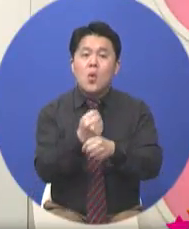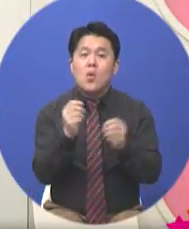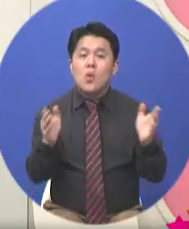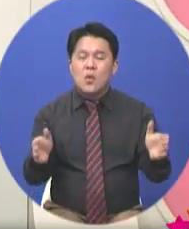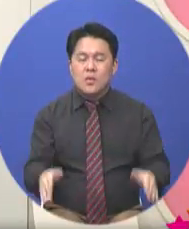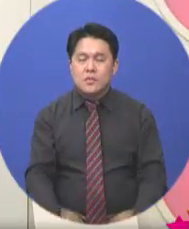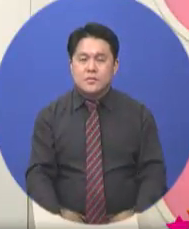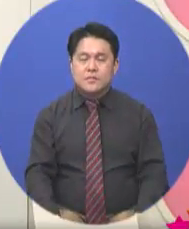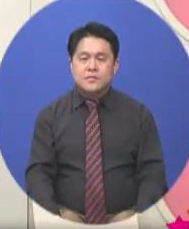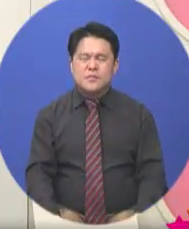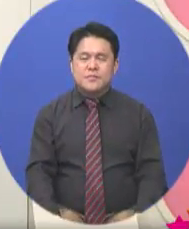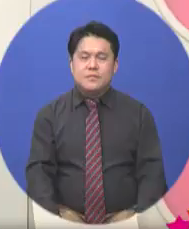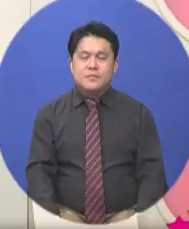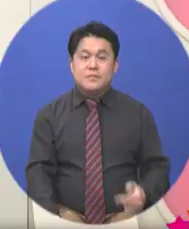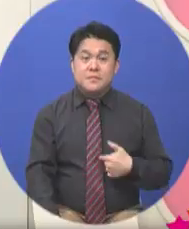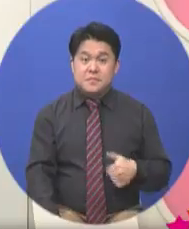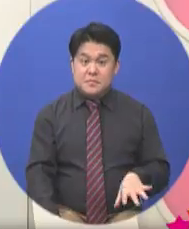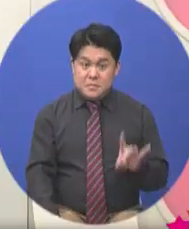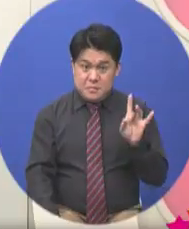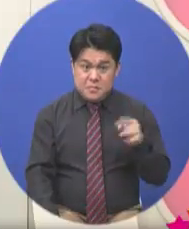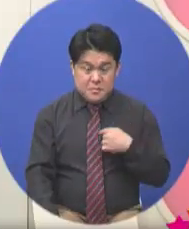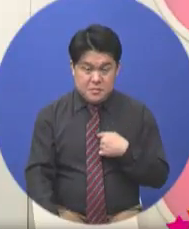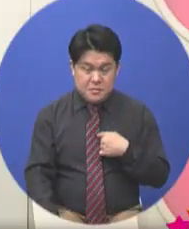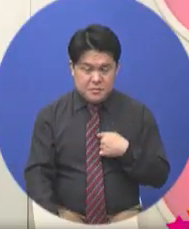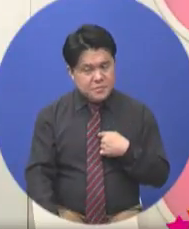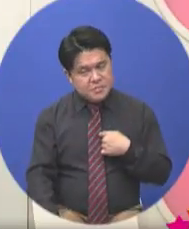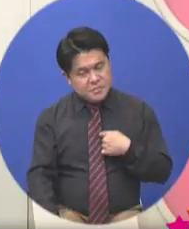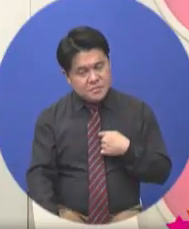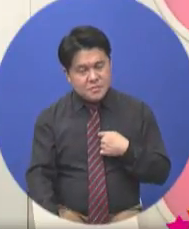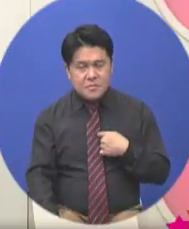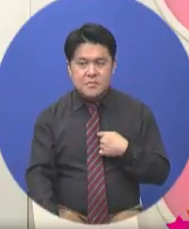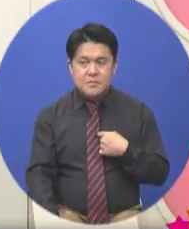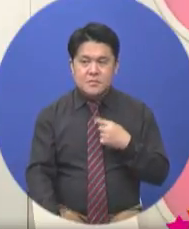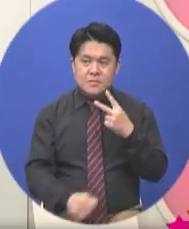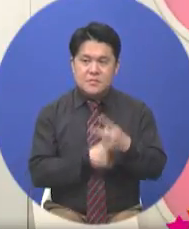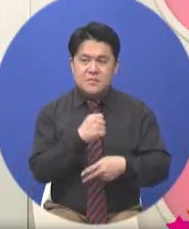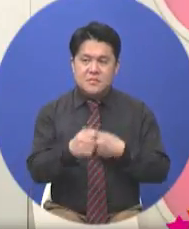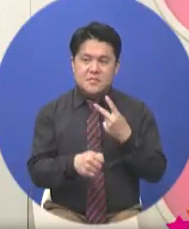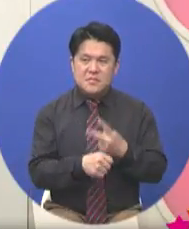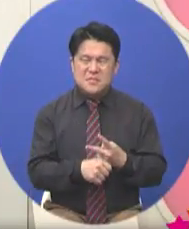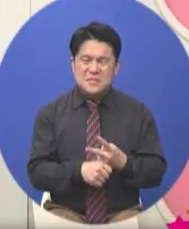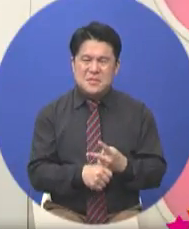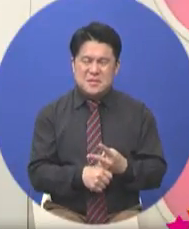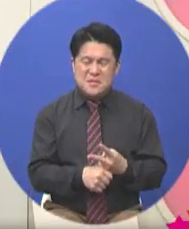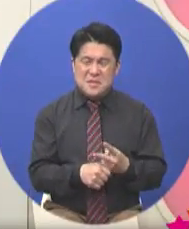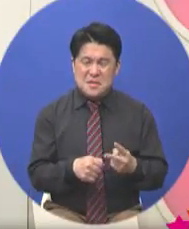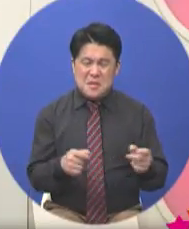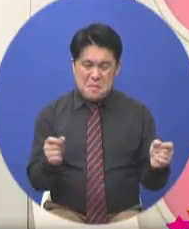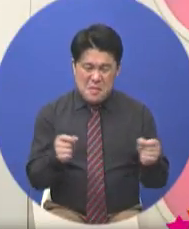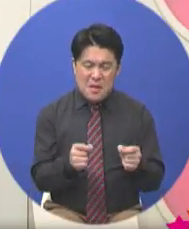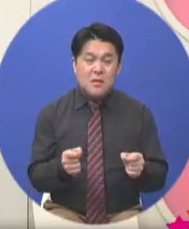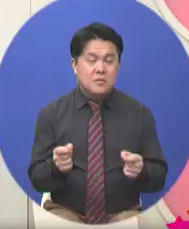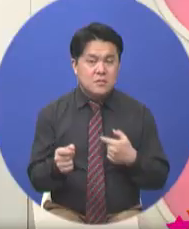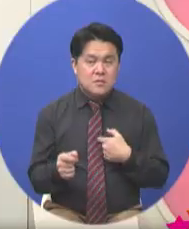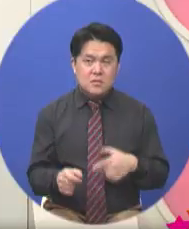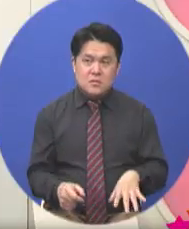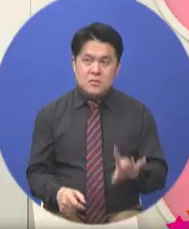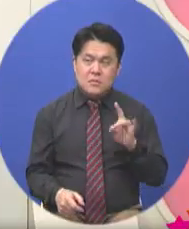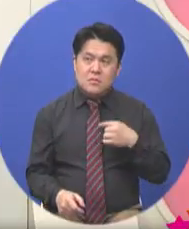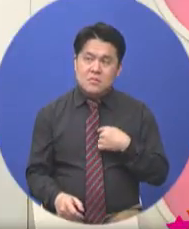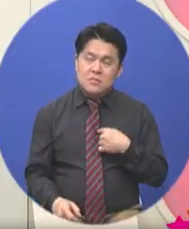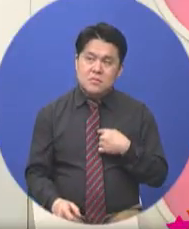뛰셨습니까? 가장 처음 아, 시작하실 때. 처음에는 내가 시작한 지 한 2년밖에 안 됐는데. 네. 처음에 이제,